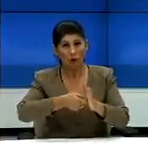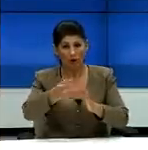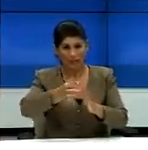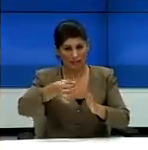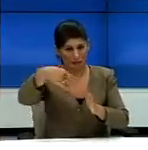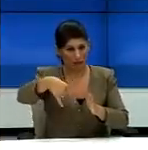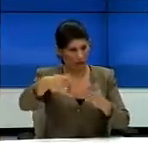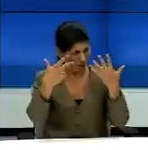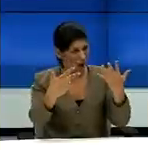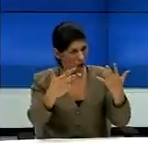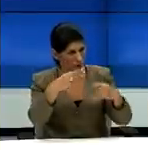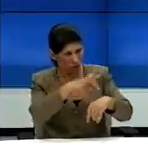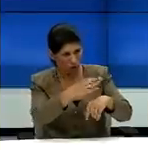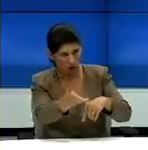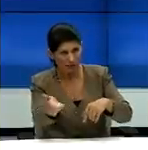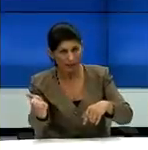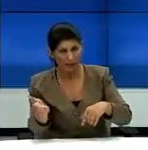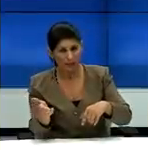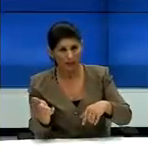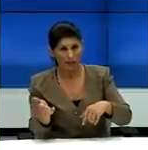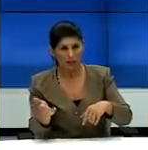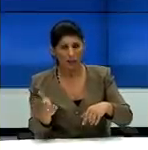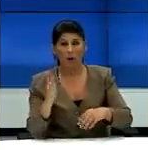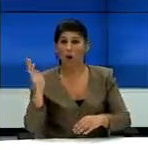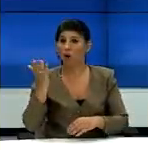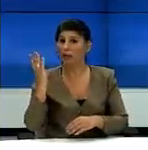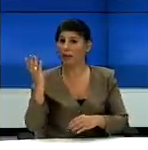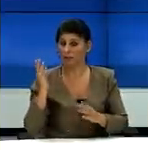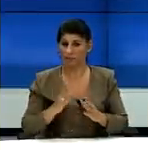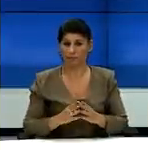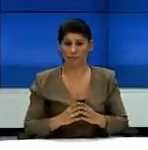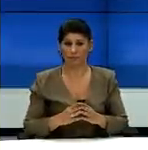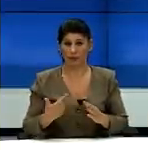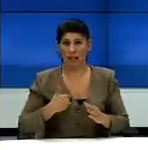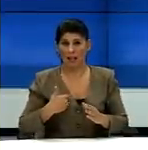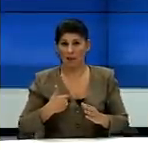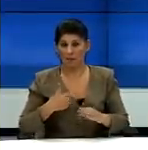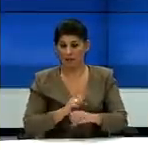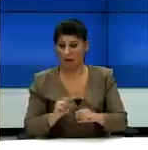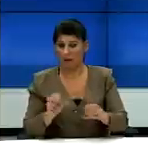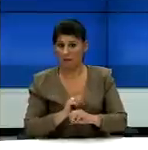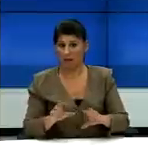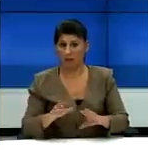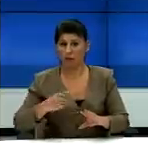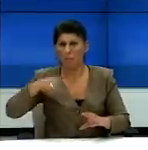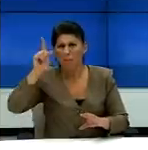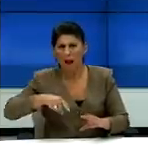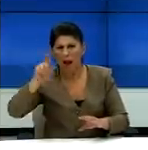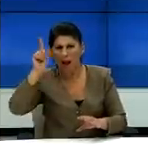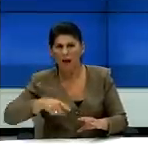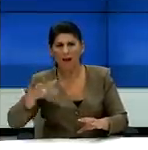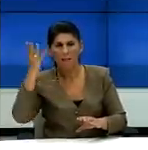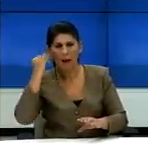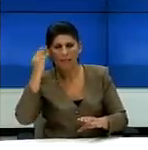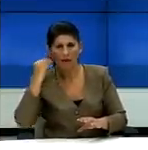Για τα 8 κρούσματα έκλεισε η Πάρος. Όταν εμείς είχαμε πληροφόρηση για μέρες